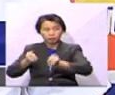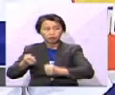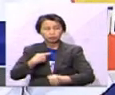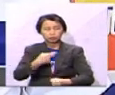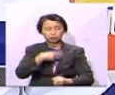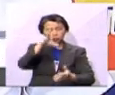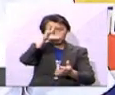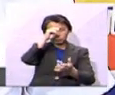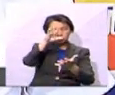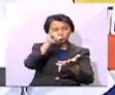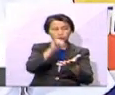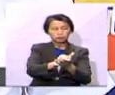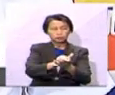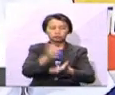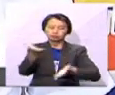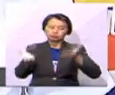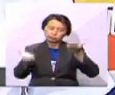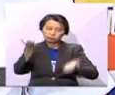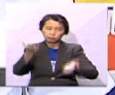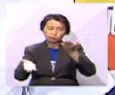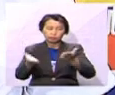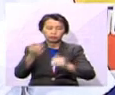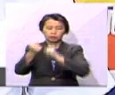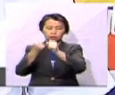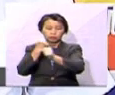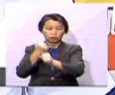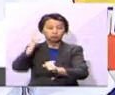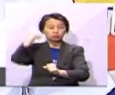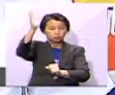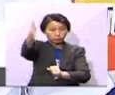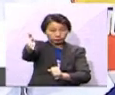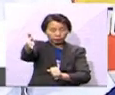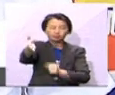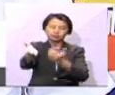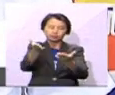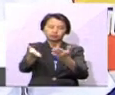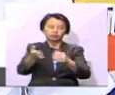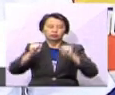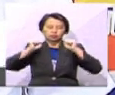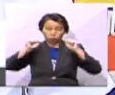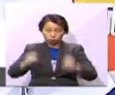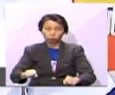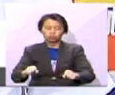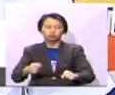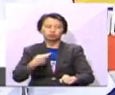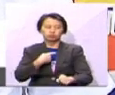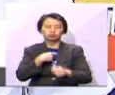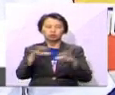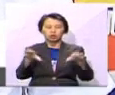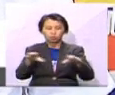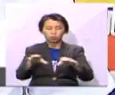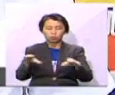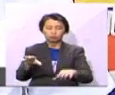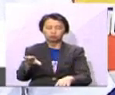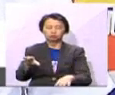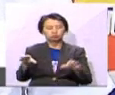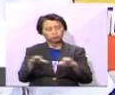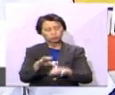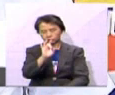yakin mungkin pada tahun hadapan boleh kita membuat satu